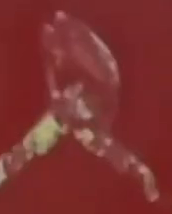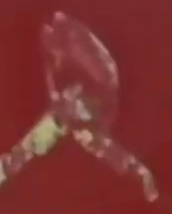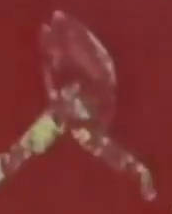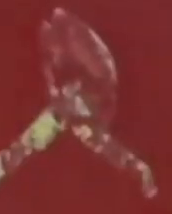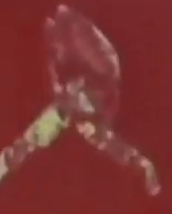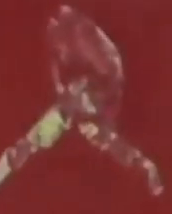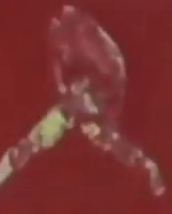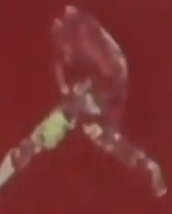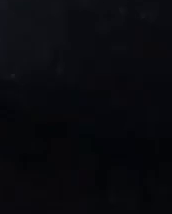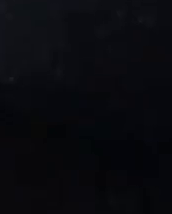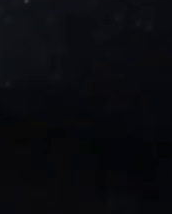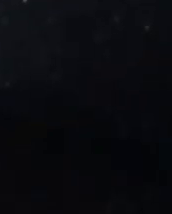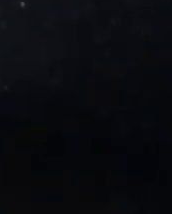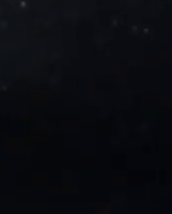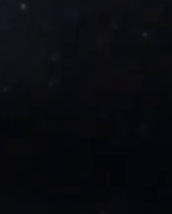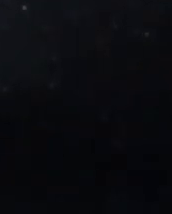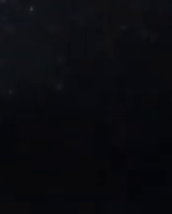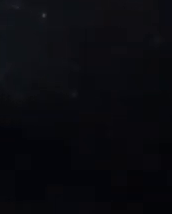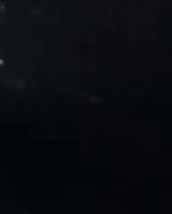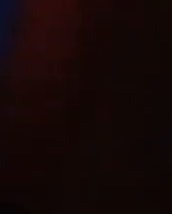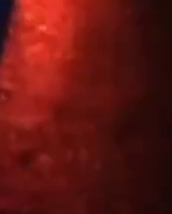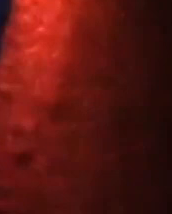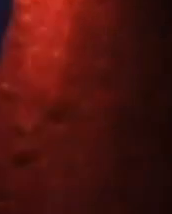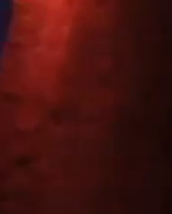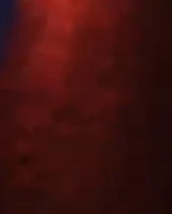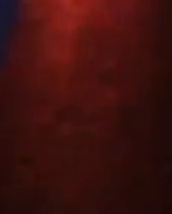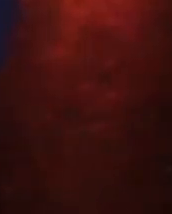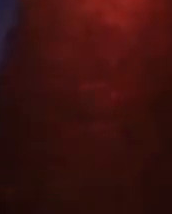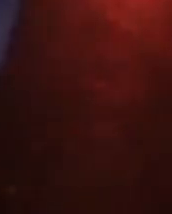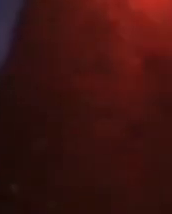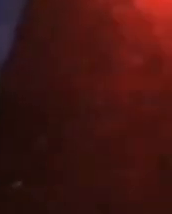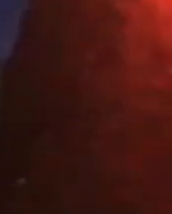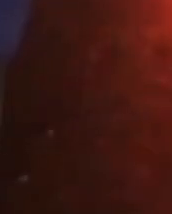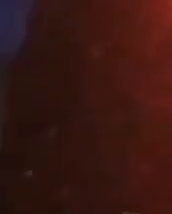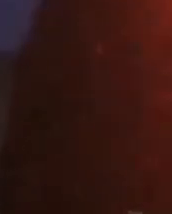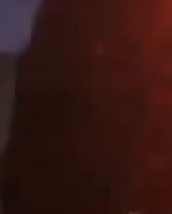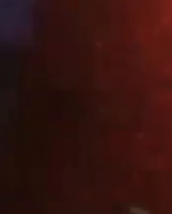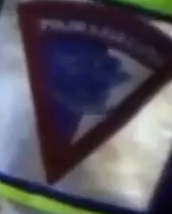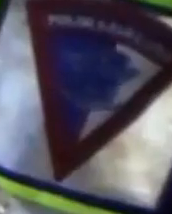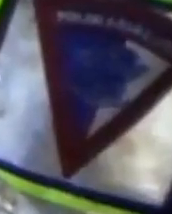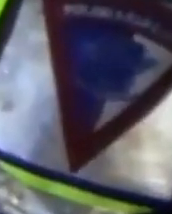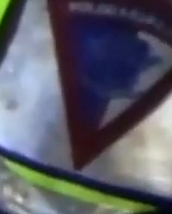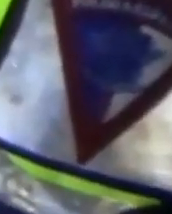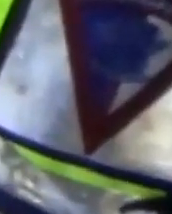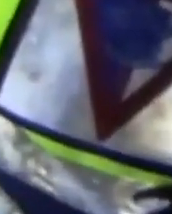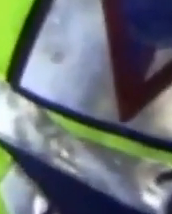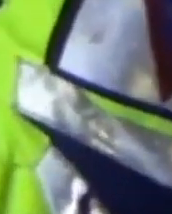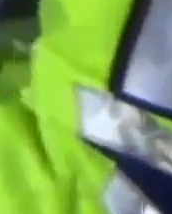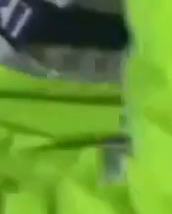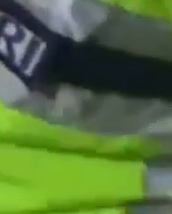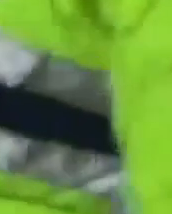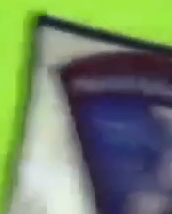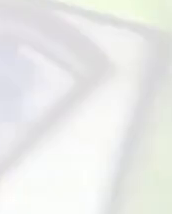Akibatnya bus yang oleng menabrak 3 kendaraan sekaligus hingga terhenti di tengah jalan poros Kalesong Takalar, Sulawesi Selatan.